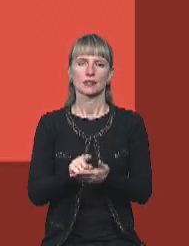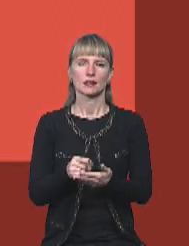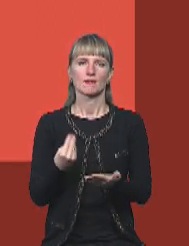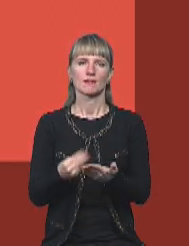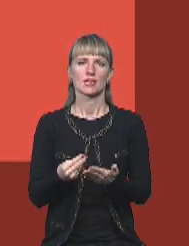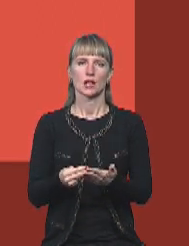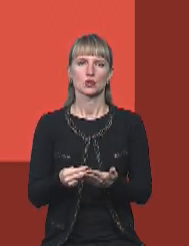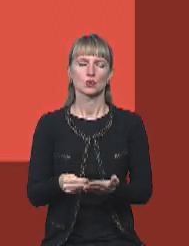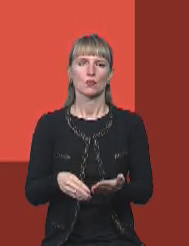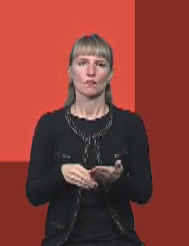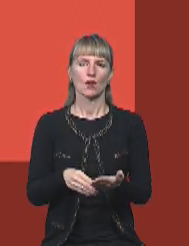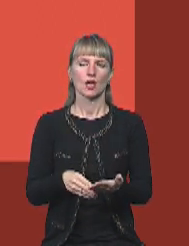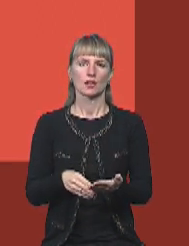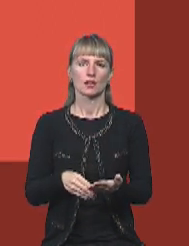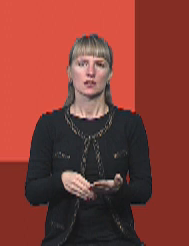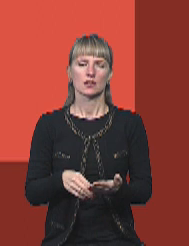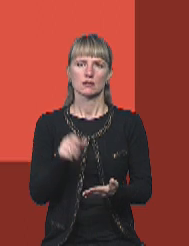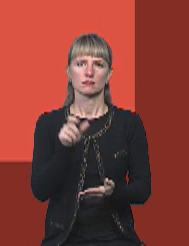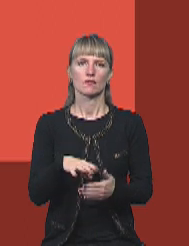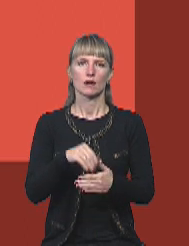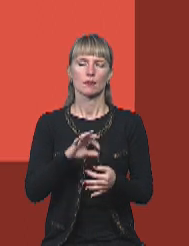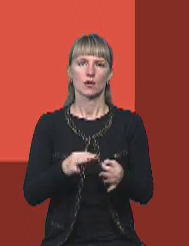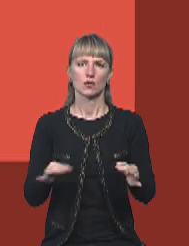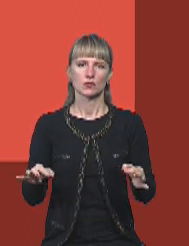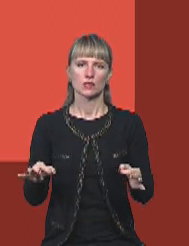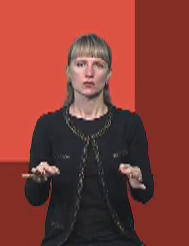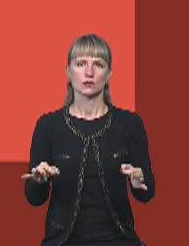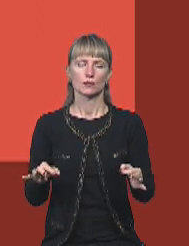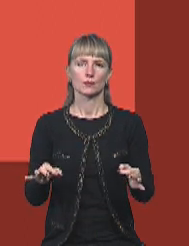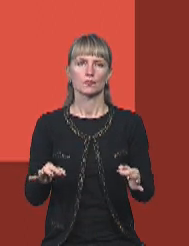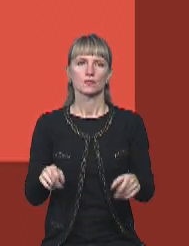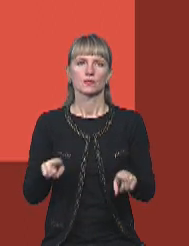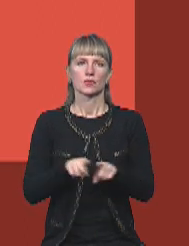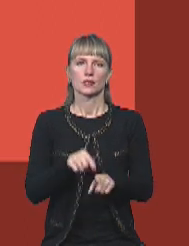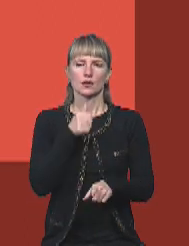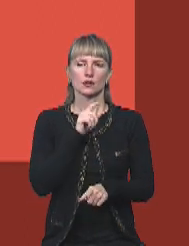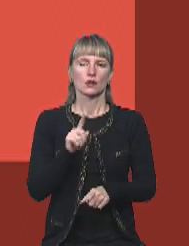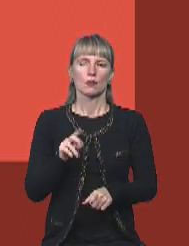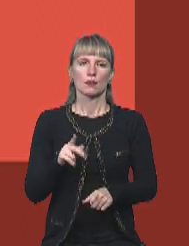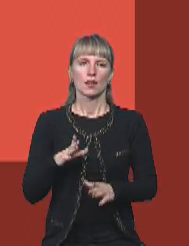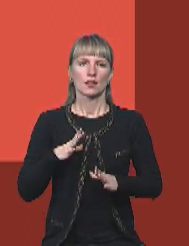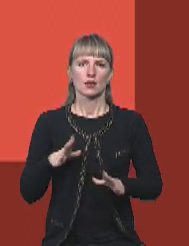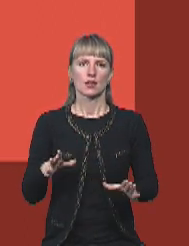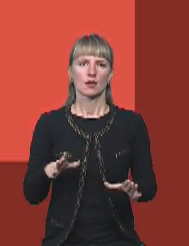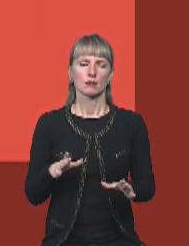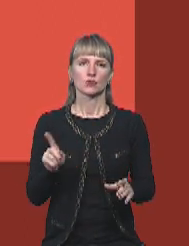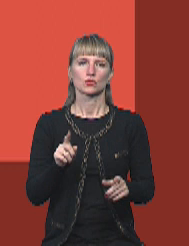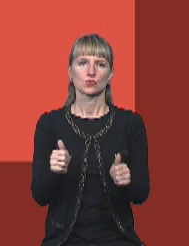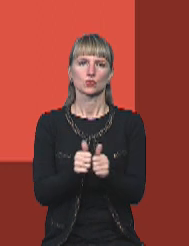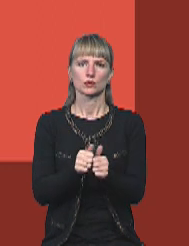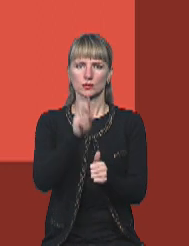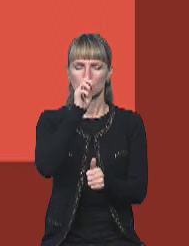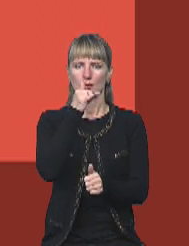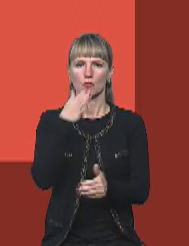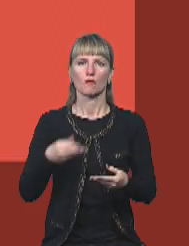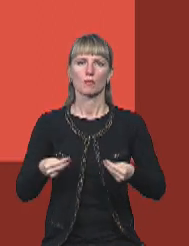фінансування суб'єктів виборчого процесу, воно має бути прозорим таким чином, щоб ніякі вже сусідні держави не могли